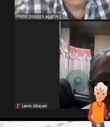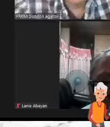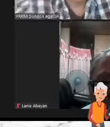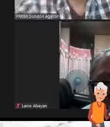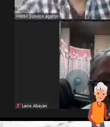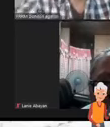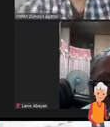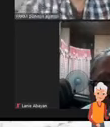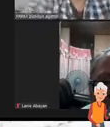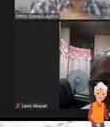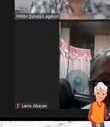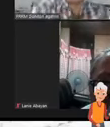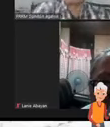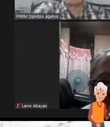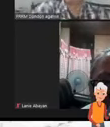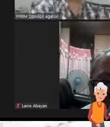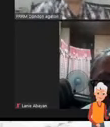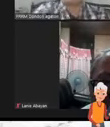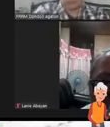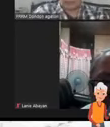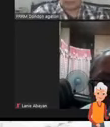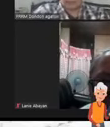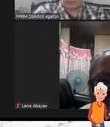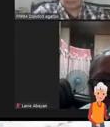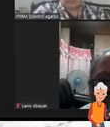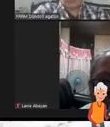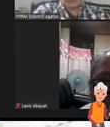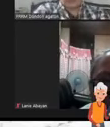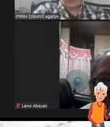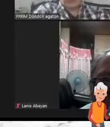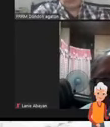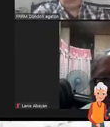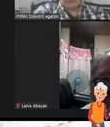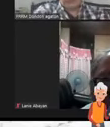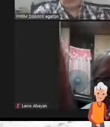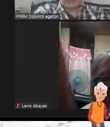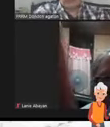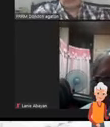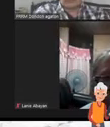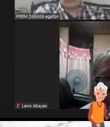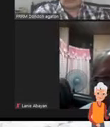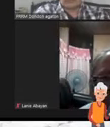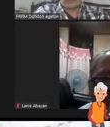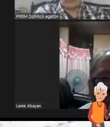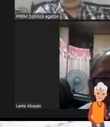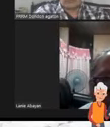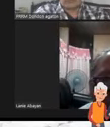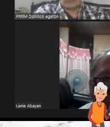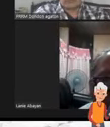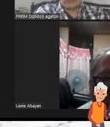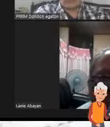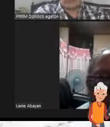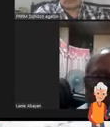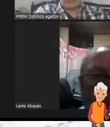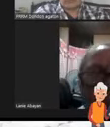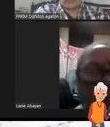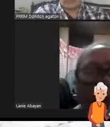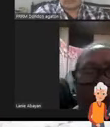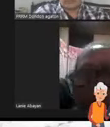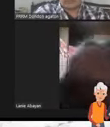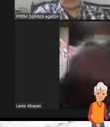Lagundi, kahit walang pills o walang capsule, epektibo pa rin ba sa